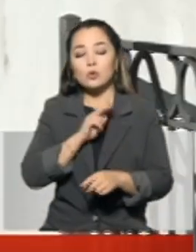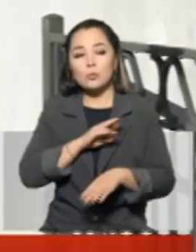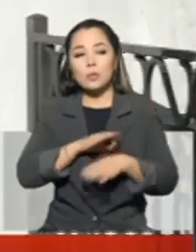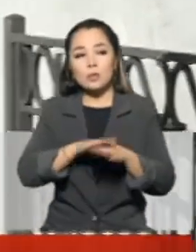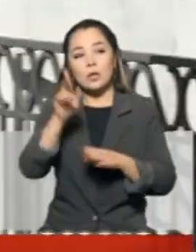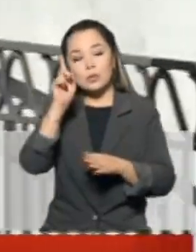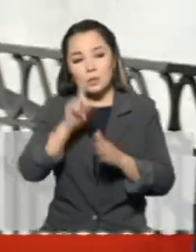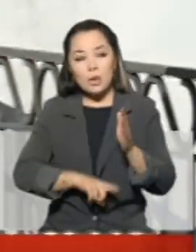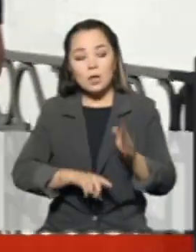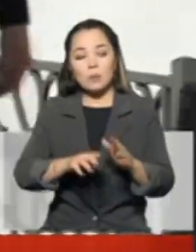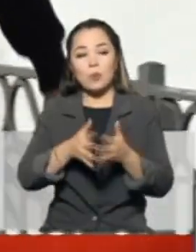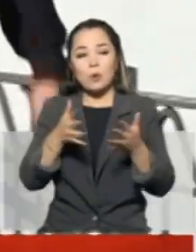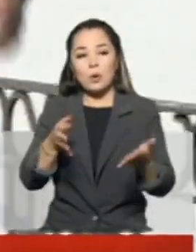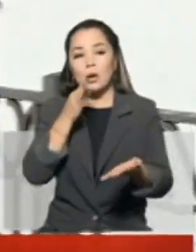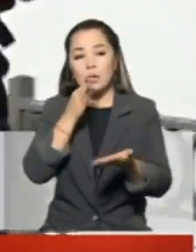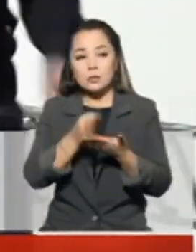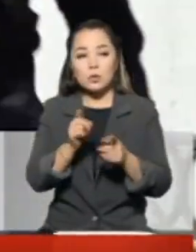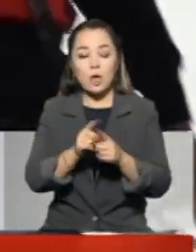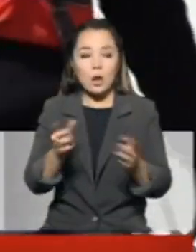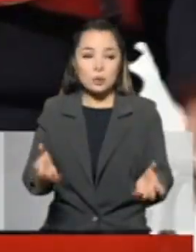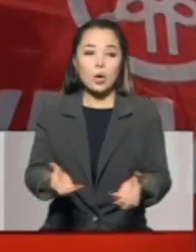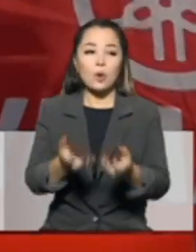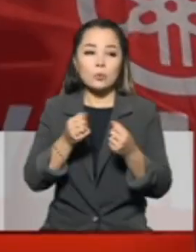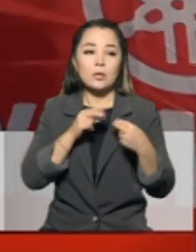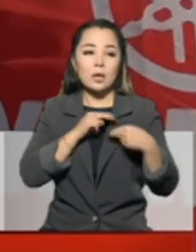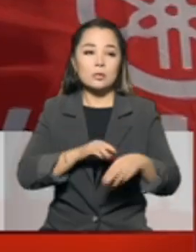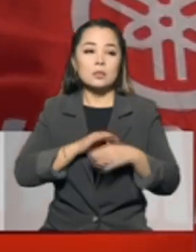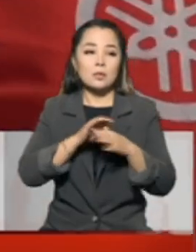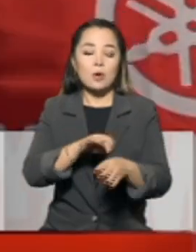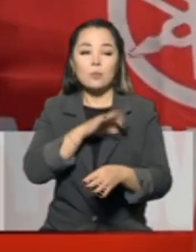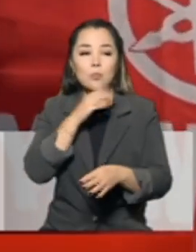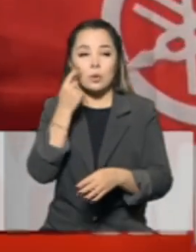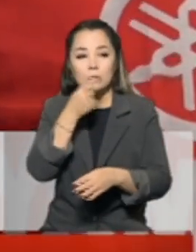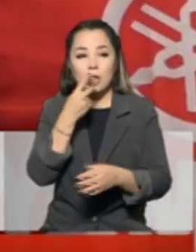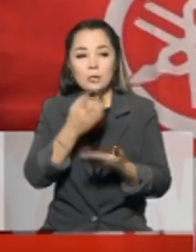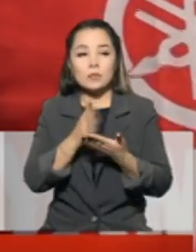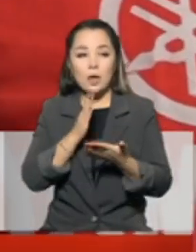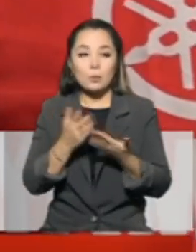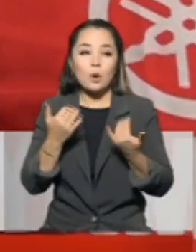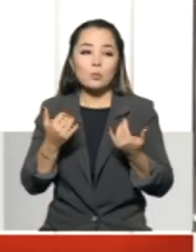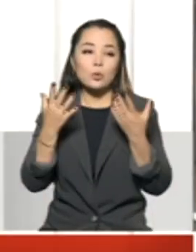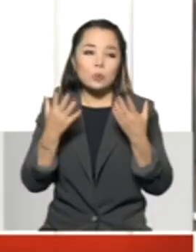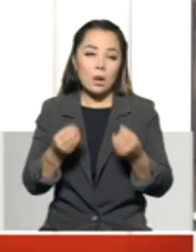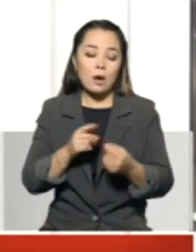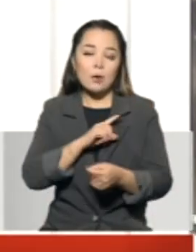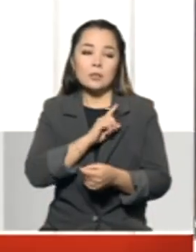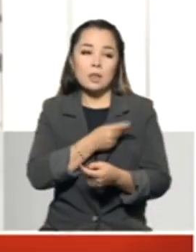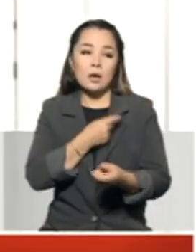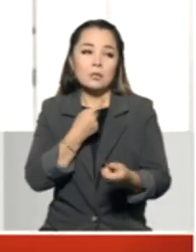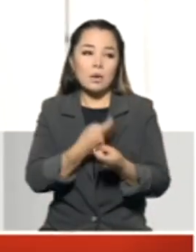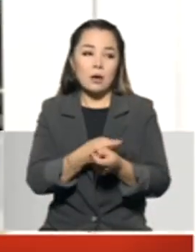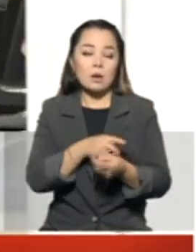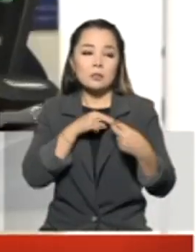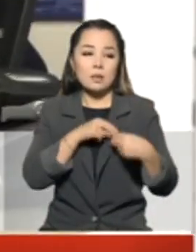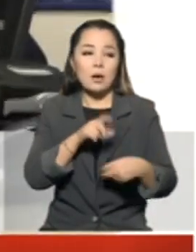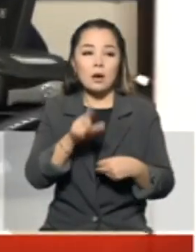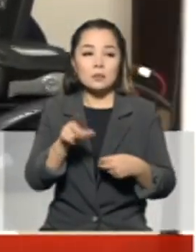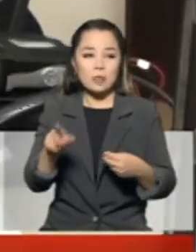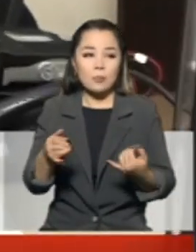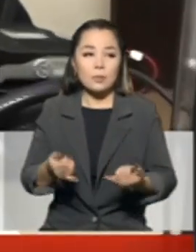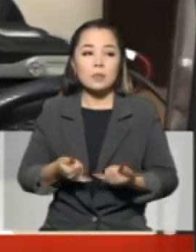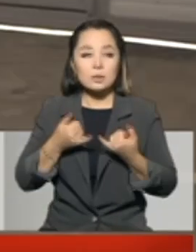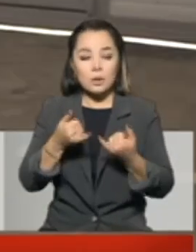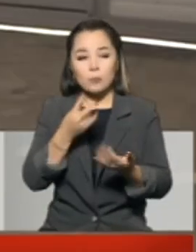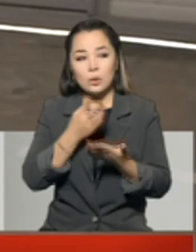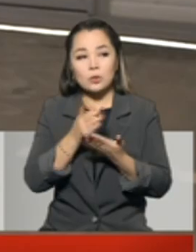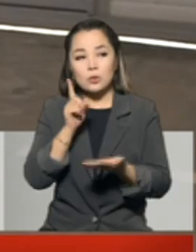адал, зор жауапкершілікпен атқарып жүрген құтқарушылардың еңбегі талайға үлгі. Сондықтан бүгінгінің батырына айналған еңбек адамдарының мерейі лайым